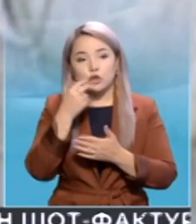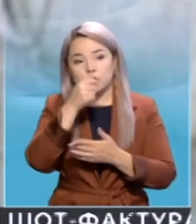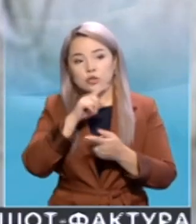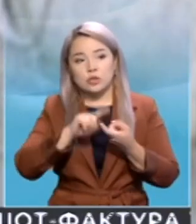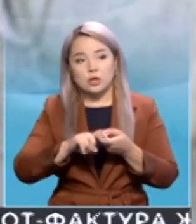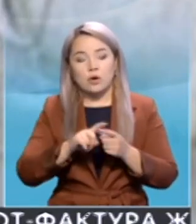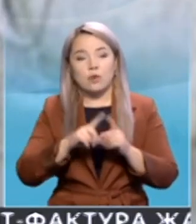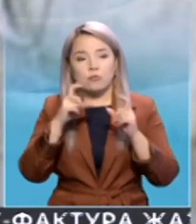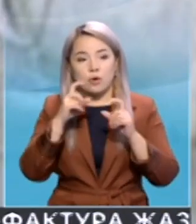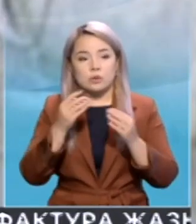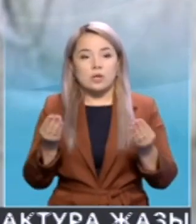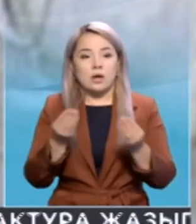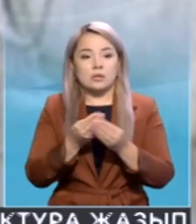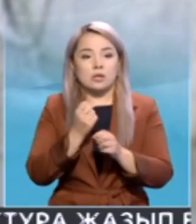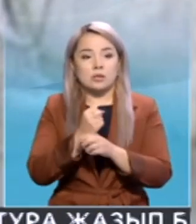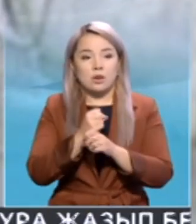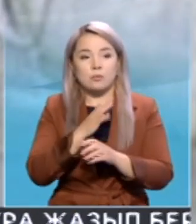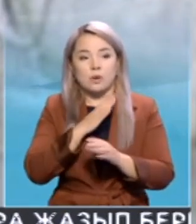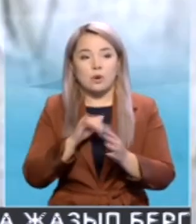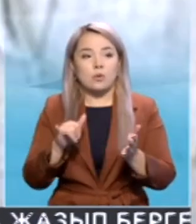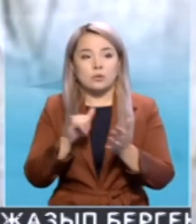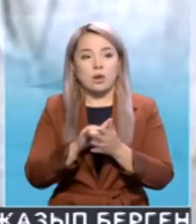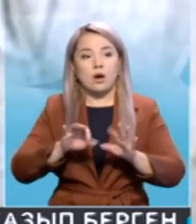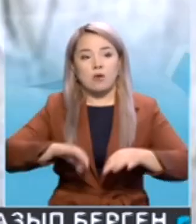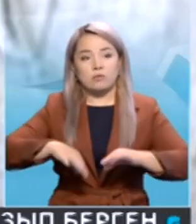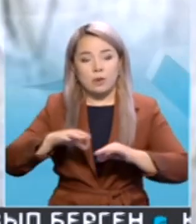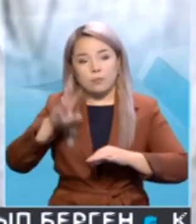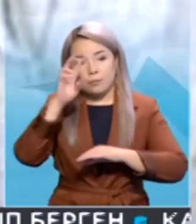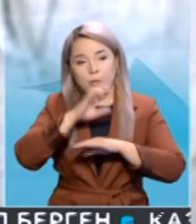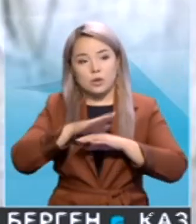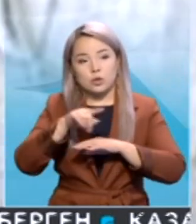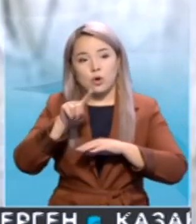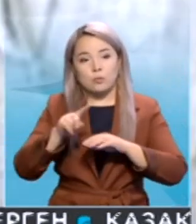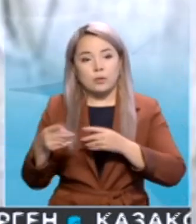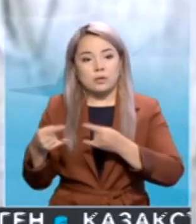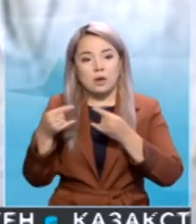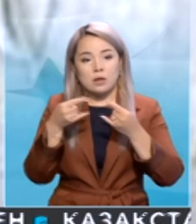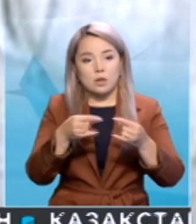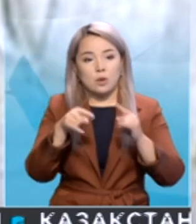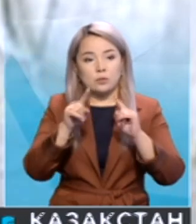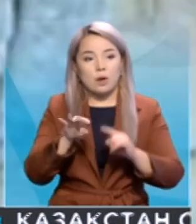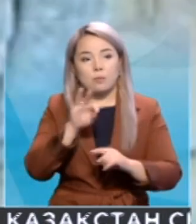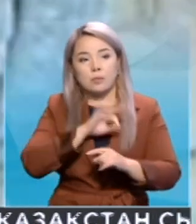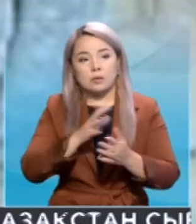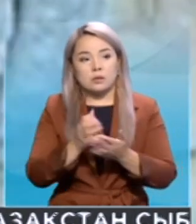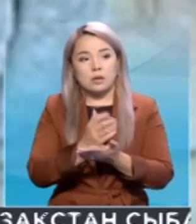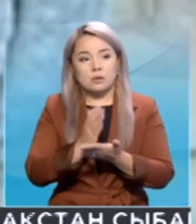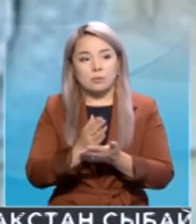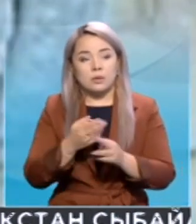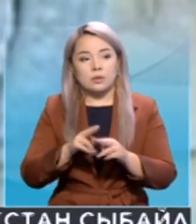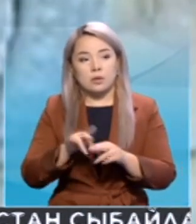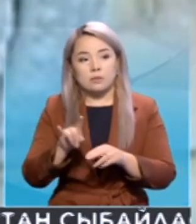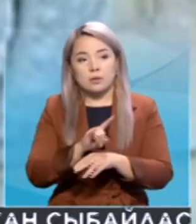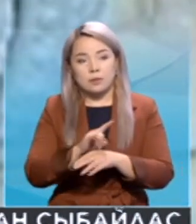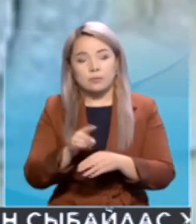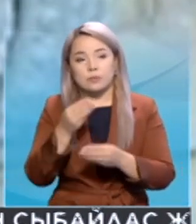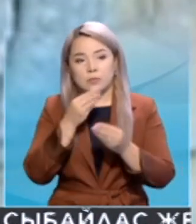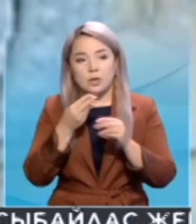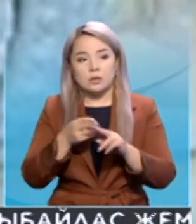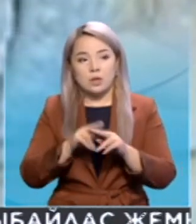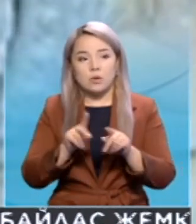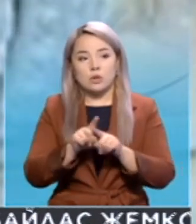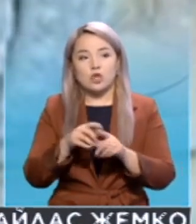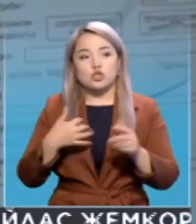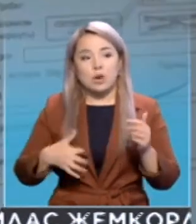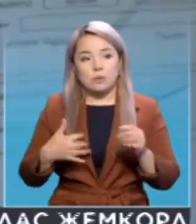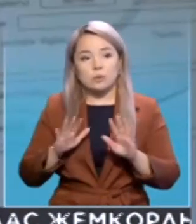ішінде фотошоп бағдарламасын пайдаланып отырып, автокөліктердің мемлекеттік нөмірлерін өзгертіп пайда тапқан. Жалған құжаттар тек Жамбыл облысында ғана